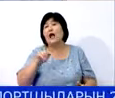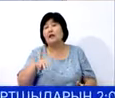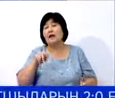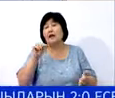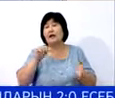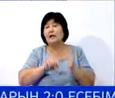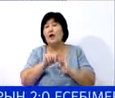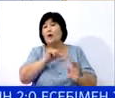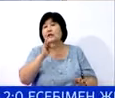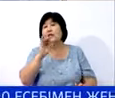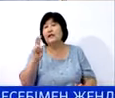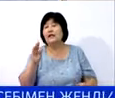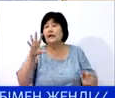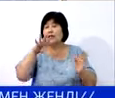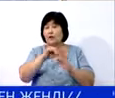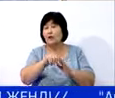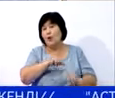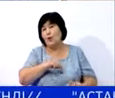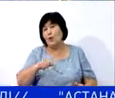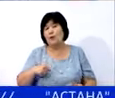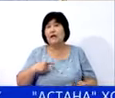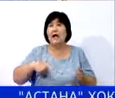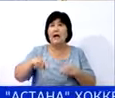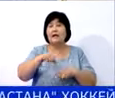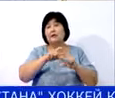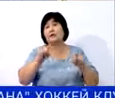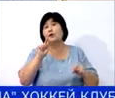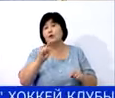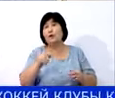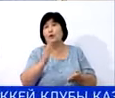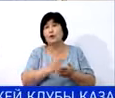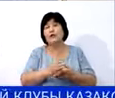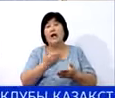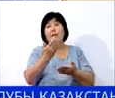өзінің инін енгізу арқылы өзінің жаңағы кәсіпкер нысаны сол жерде бүкіл мәліметтері шығады.